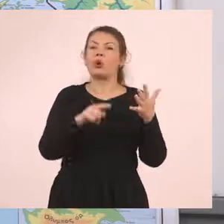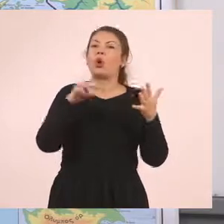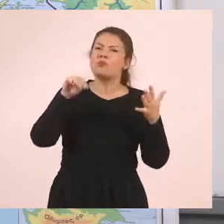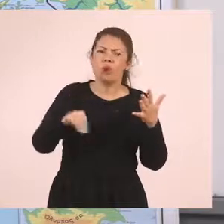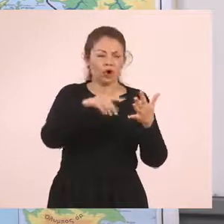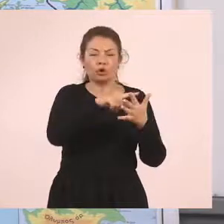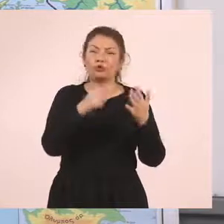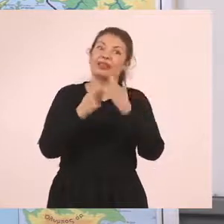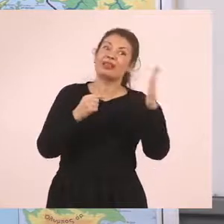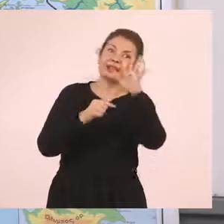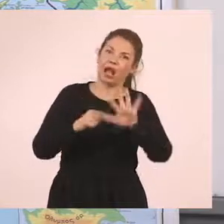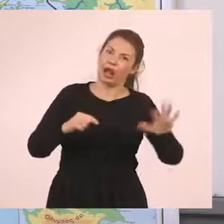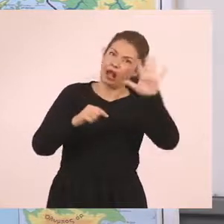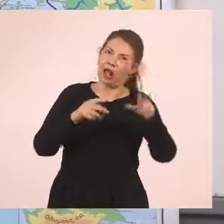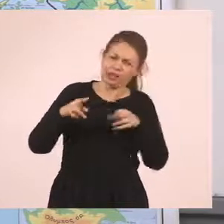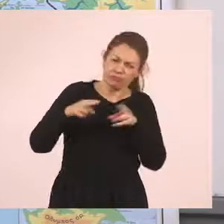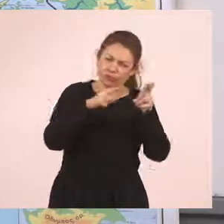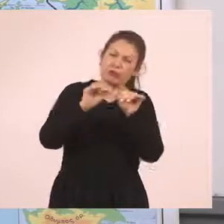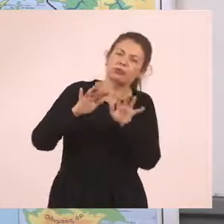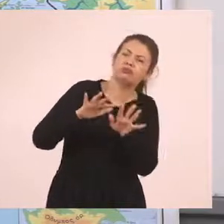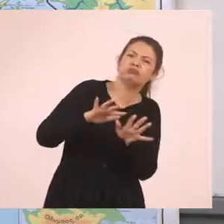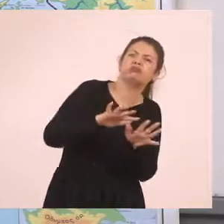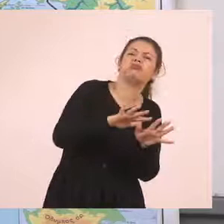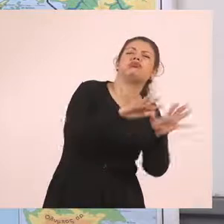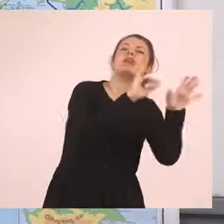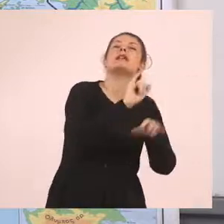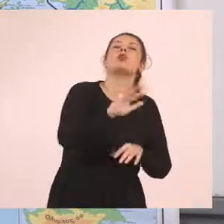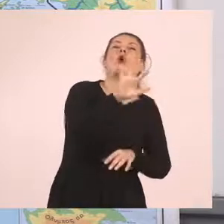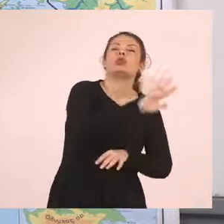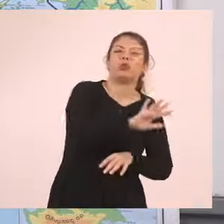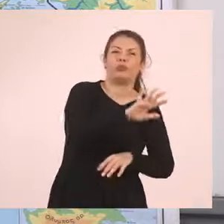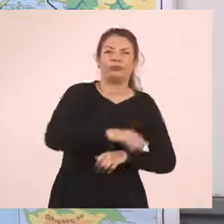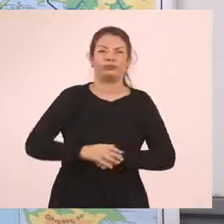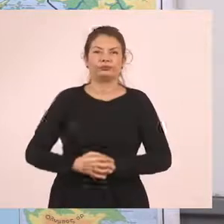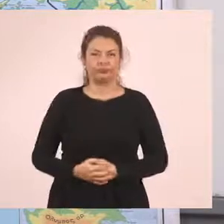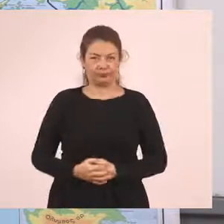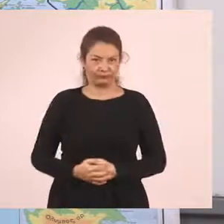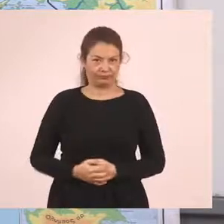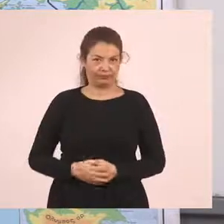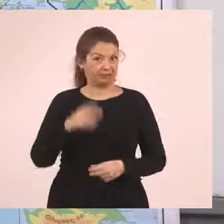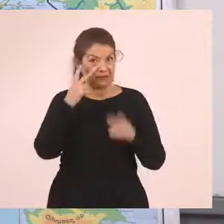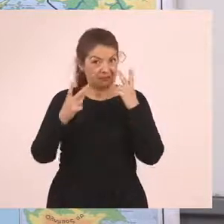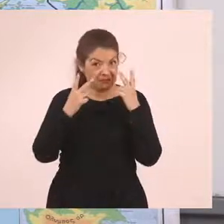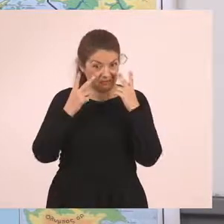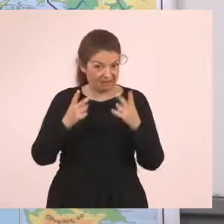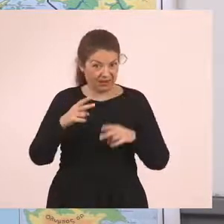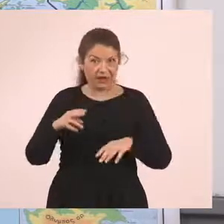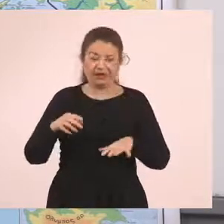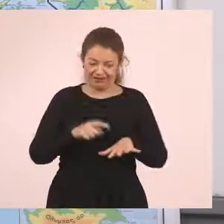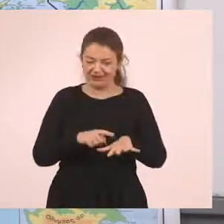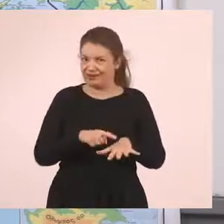Μόρνο στη Δυτική Ελλάδα που εκβάλλουν προς το Ιόνιο Πέλαγος. Είδαμε τα ποτάμια που ρέουν